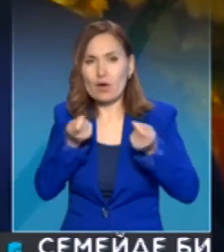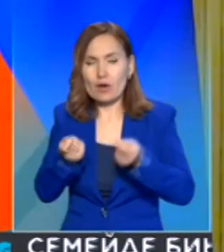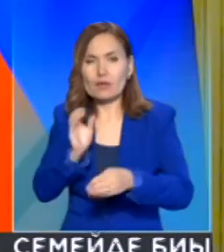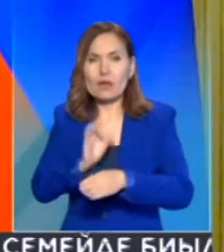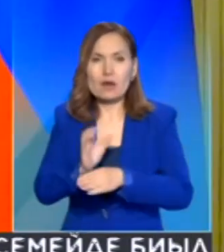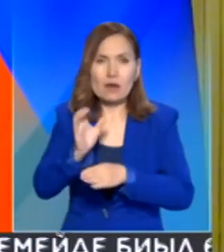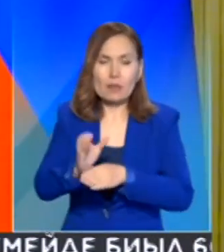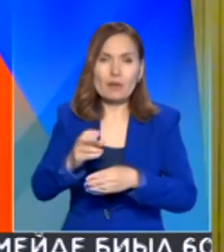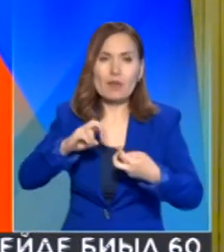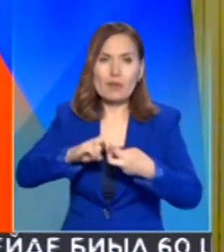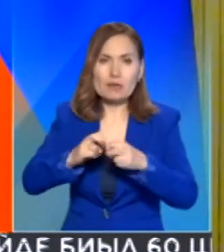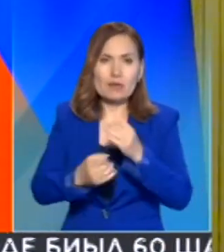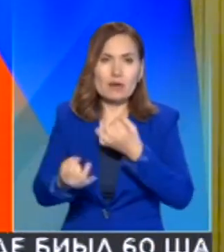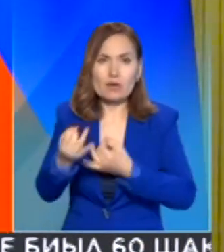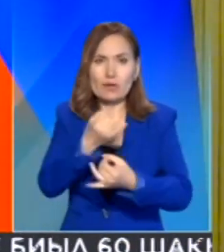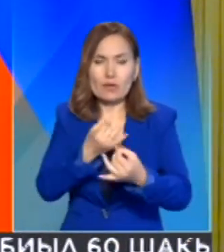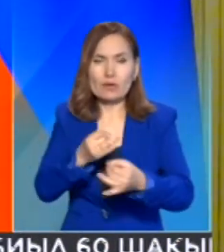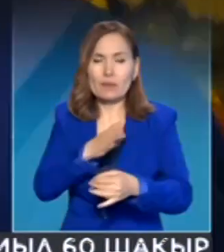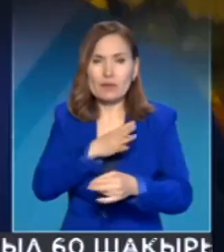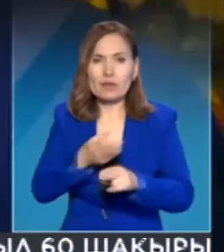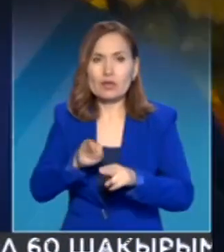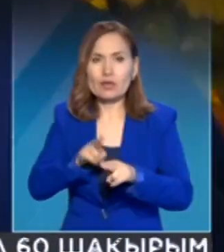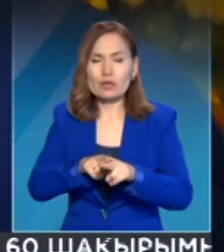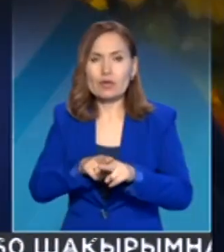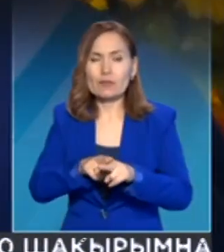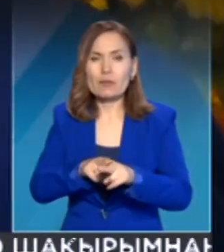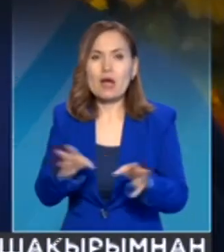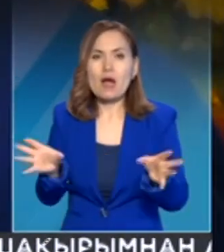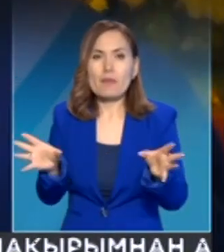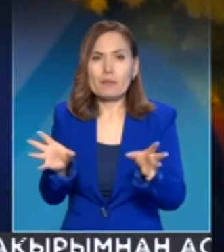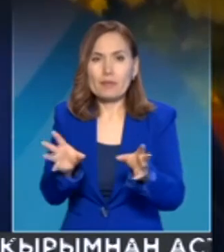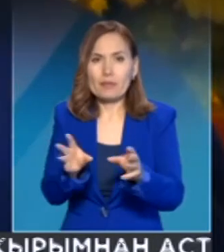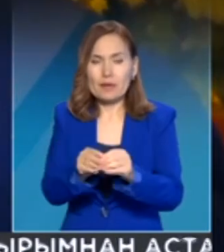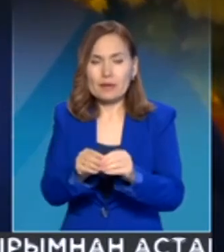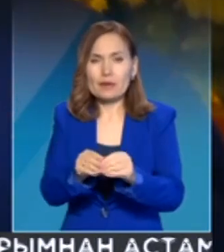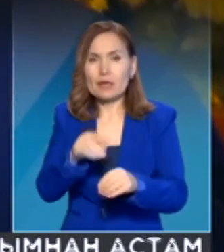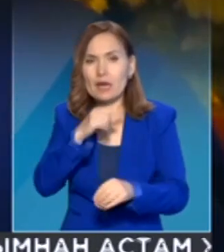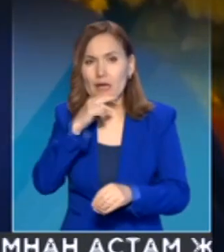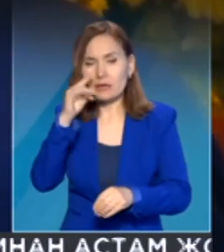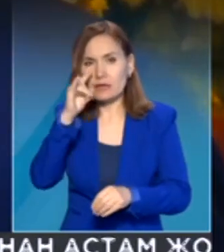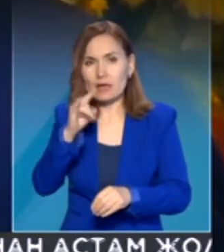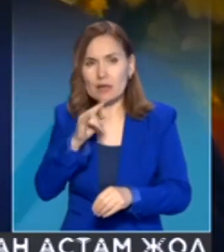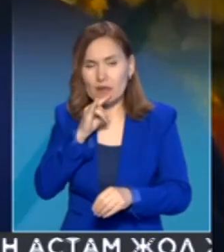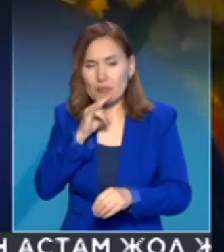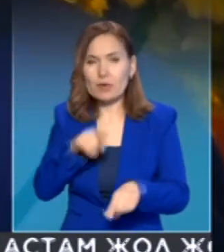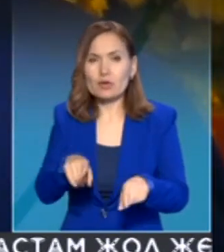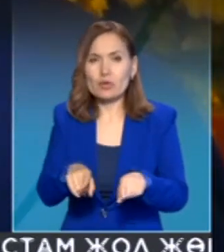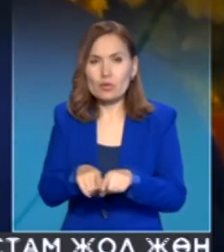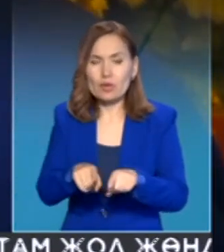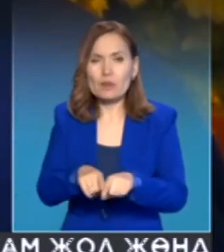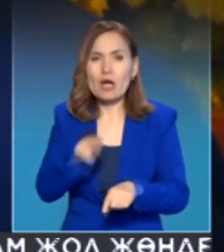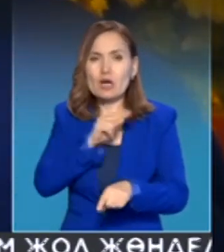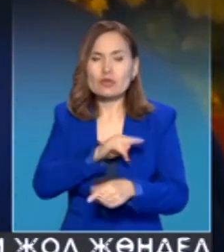экспорттау мәселелері. Сонымен қатар әріптестерімізбен бірге бұл форматты